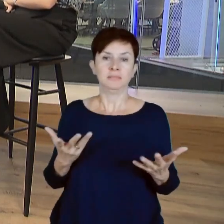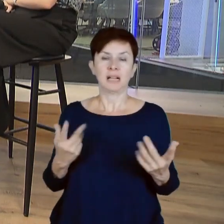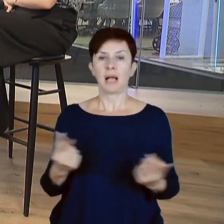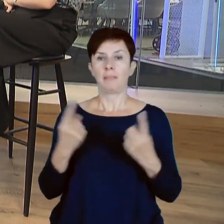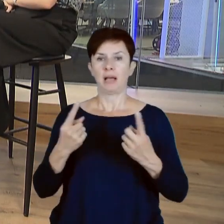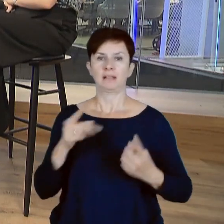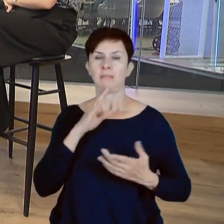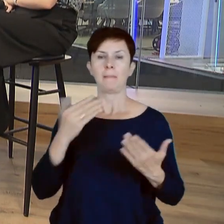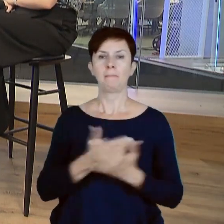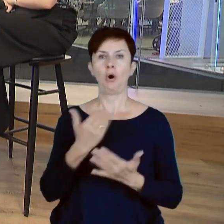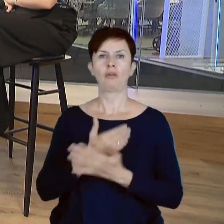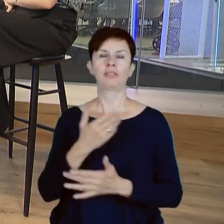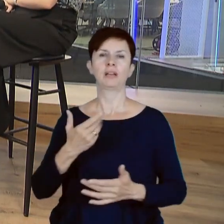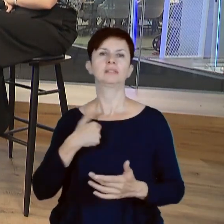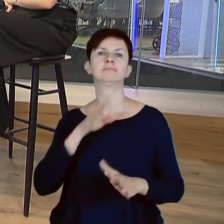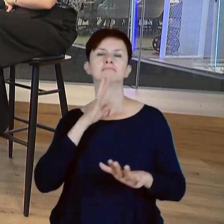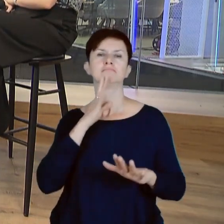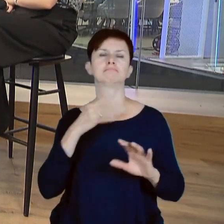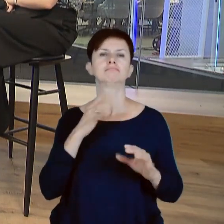na odcięcie się